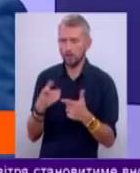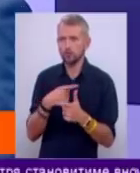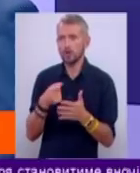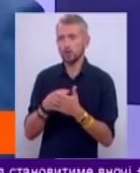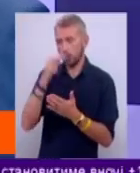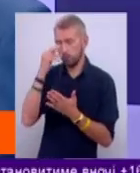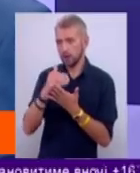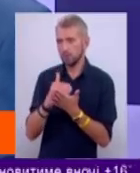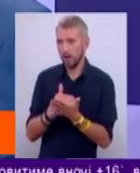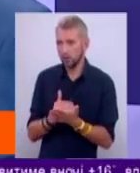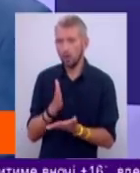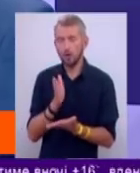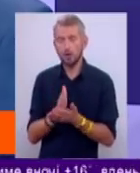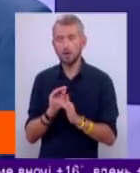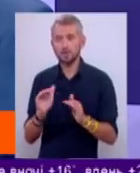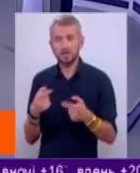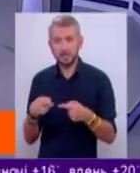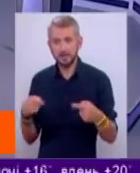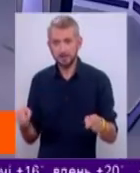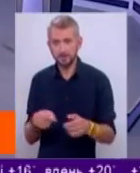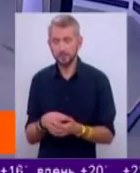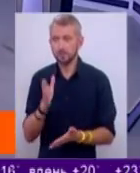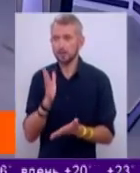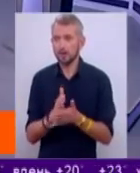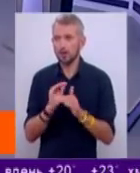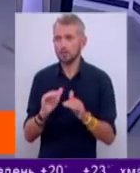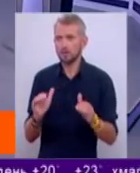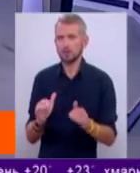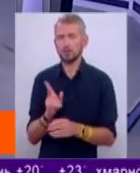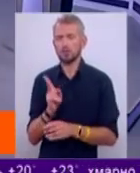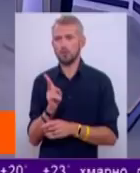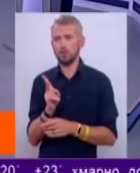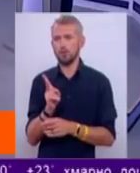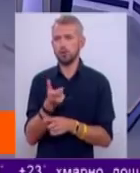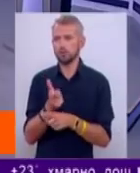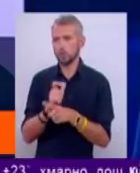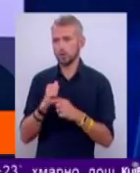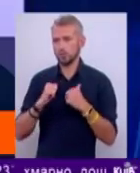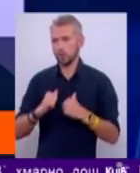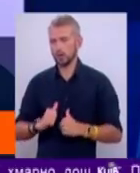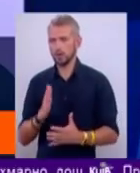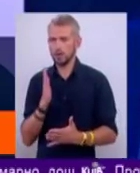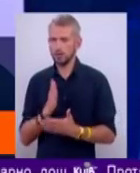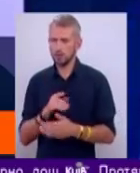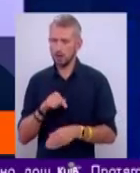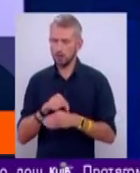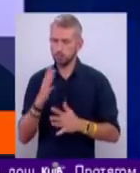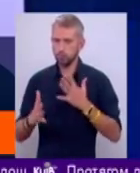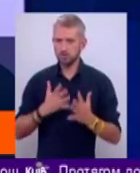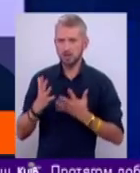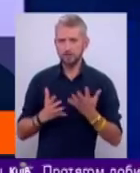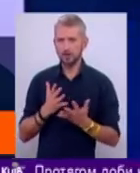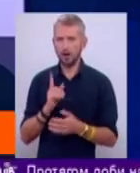предмету. Але є діти різні, є діти, ну, які досить спокійні, є імпульсивні,